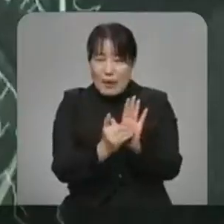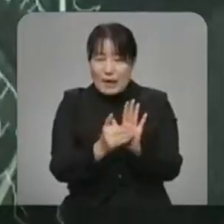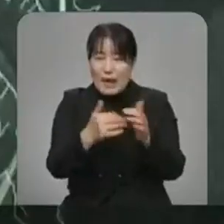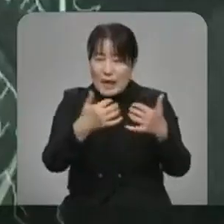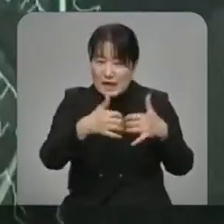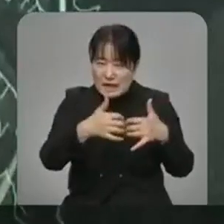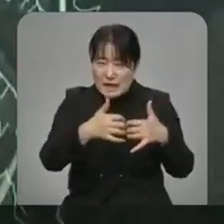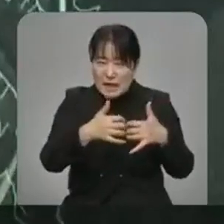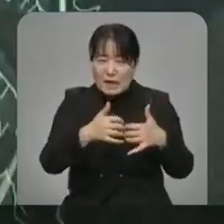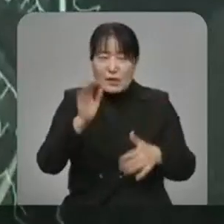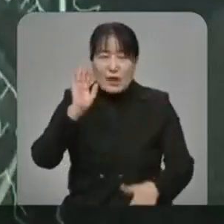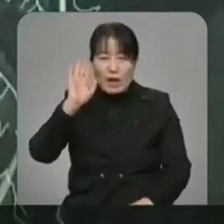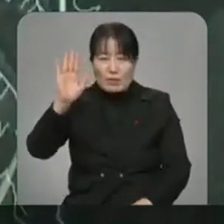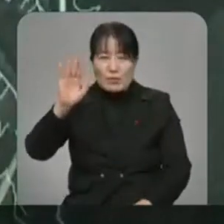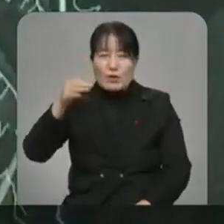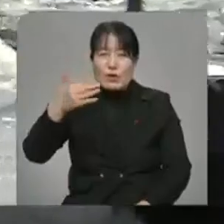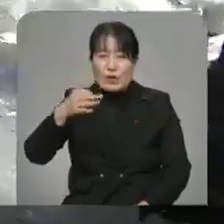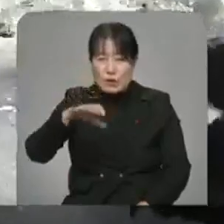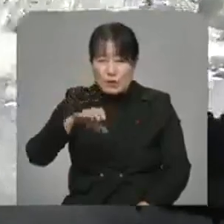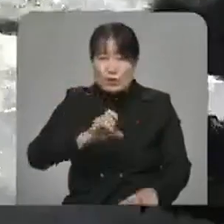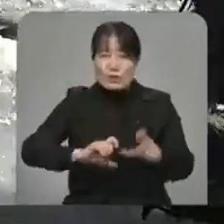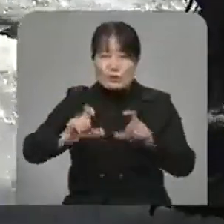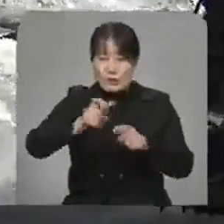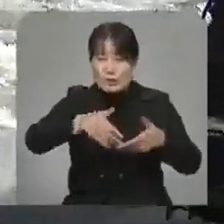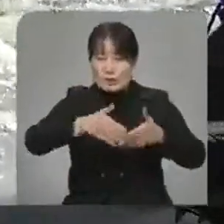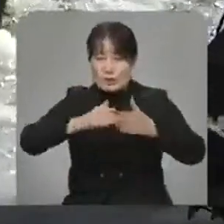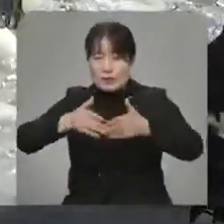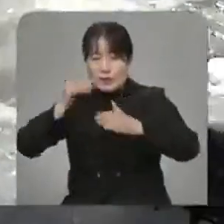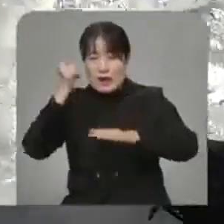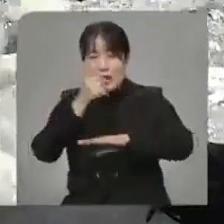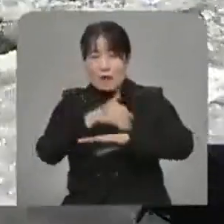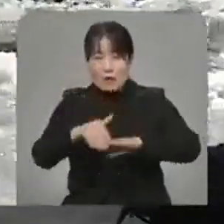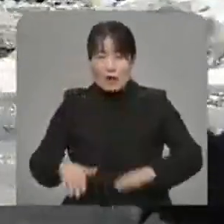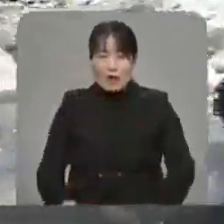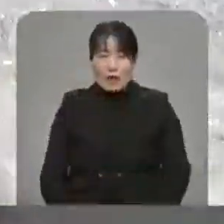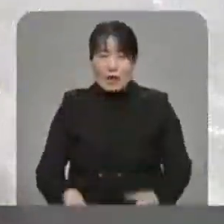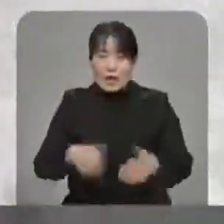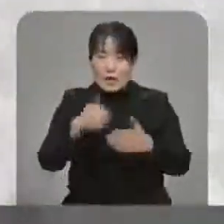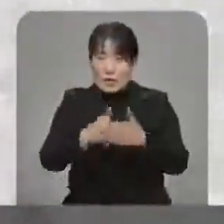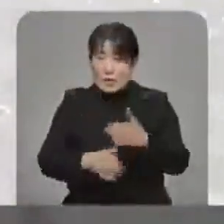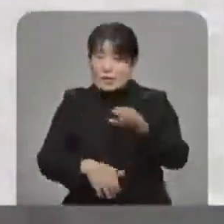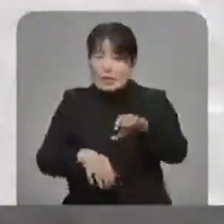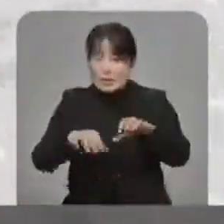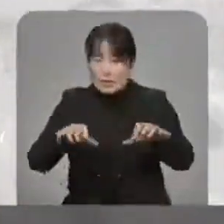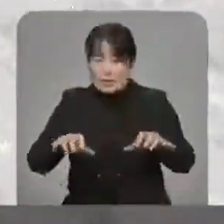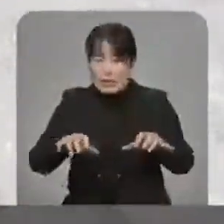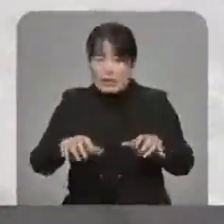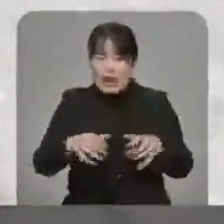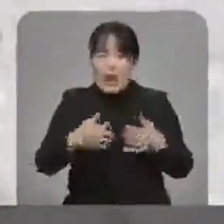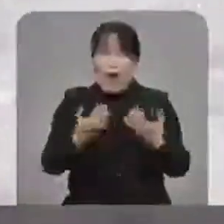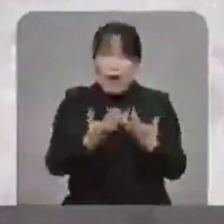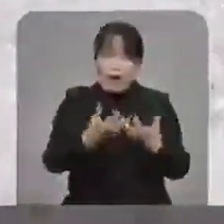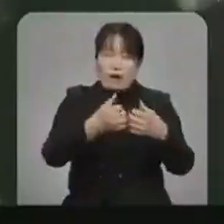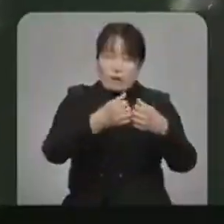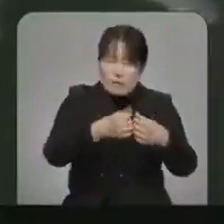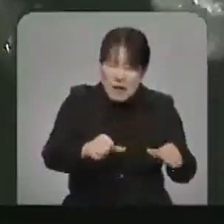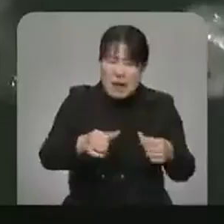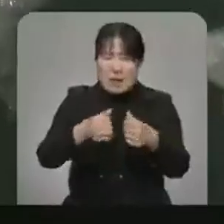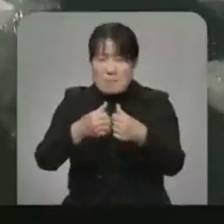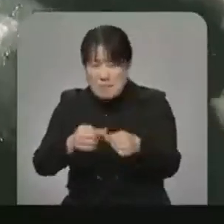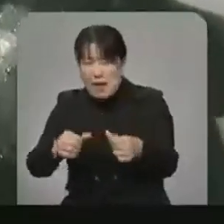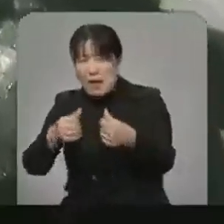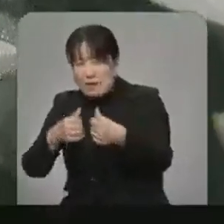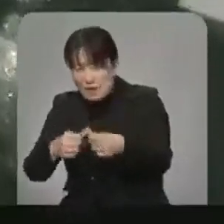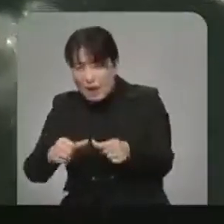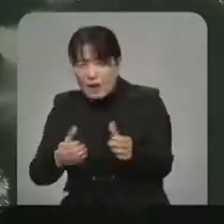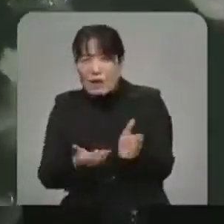19곳에 추가로 설치한다는 계획입니다 나머지 담수지에선 수시로 얼음을 끼는 방식을 통해 헬기 진화 용수를